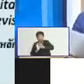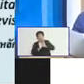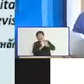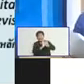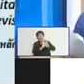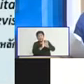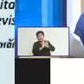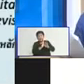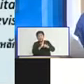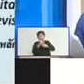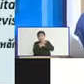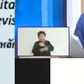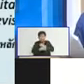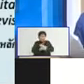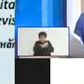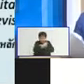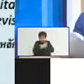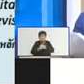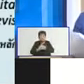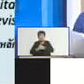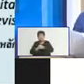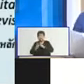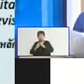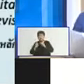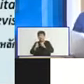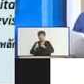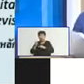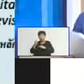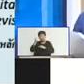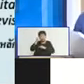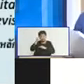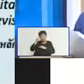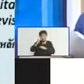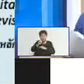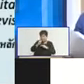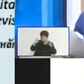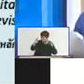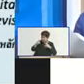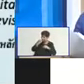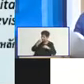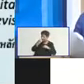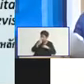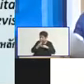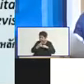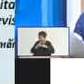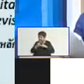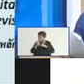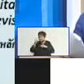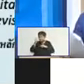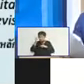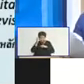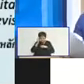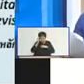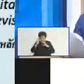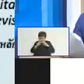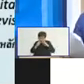ามารถที่จะเป็นบุคคลที่ต่อสู้กับภัยคุกคามคอมมิวนิสต์ได้ก็เลยให้เขาสามารถที่จะตั้ง